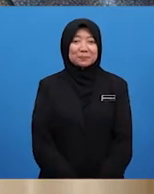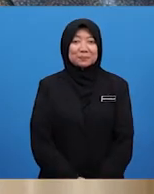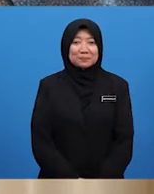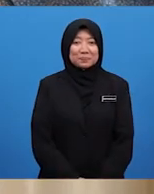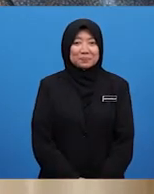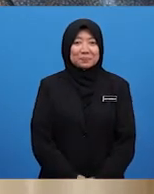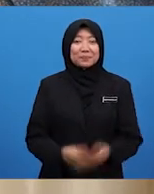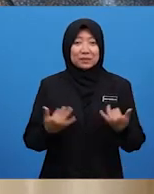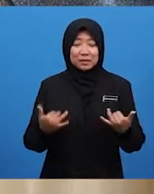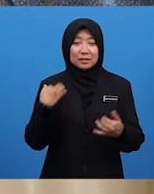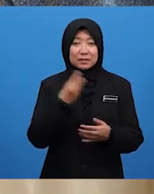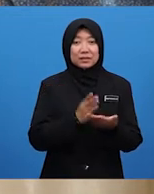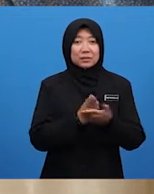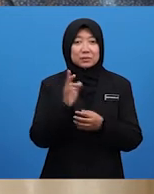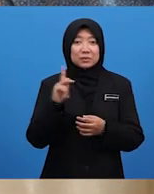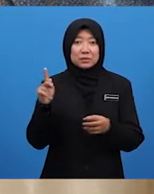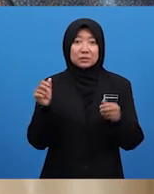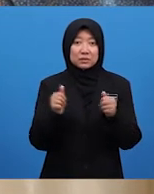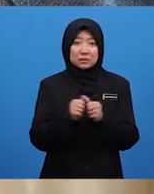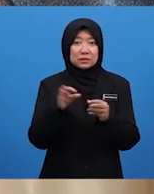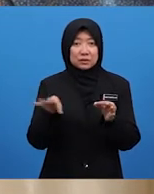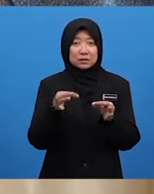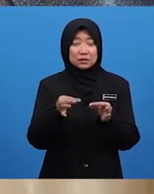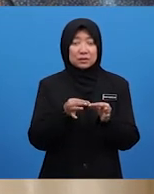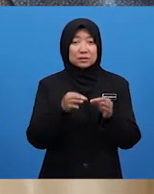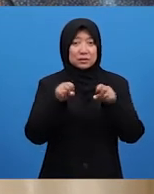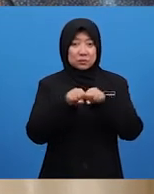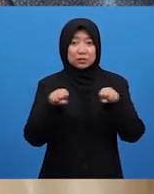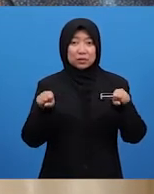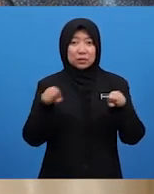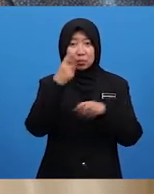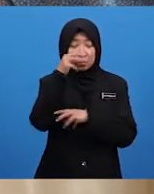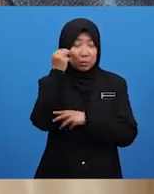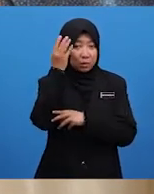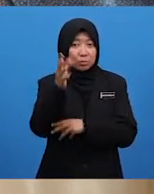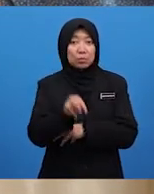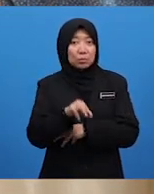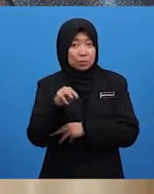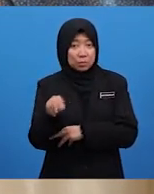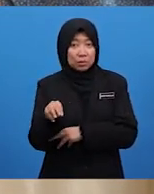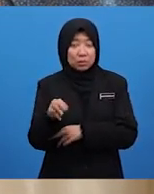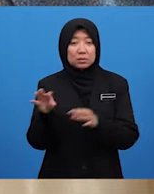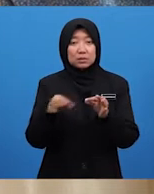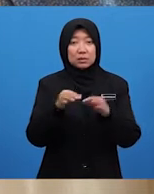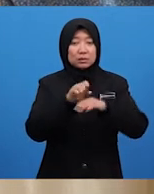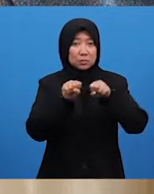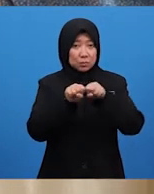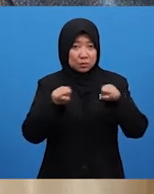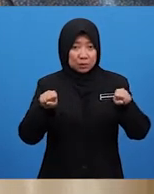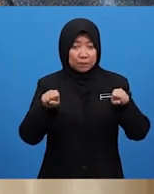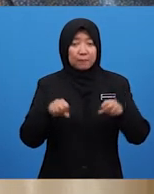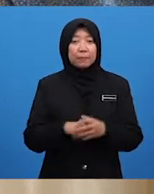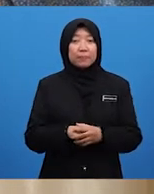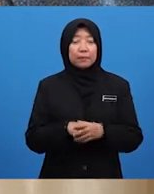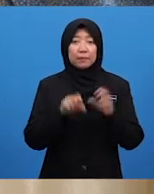Sekarang, kita akan teruskan dengan jahitan smoking. Untuk makluman murid-murid, jahitan smoking